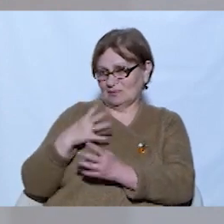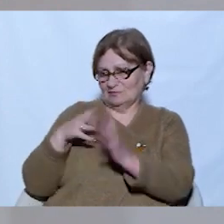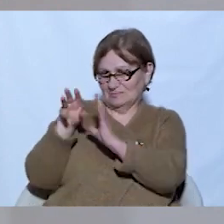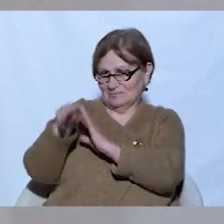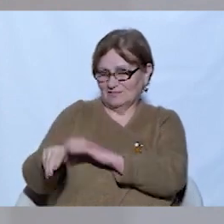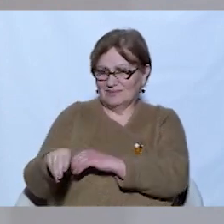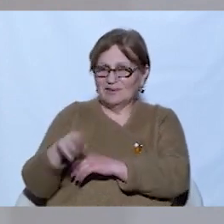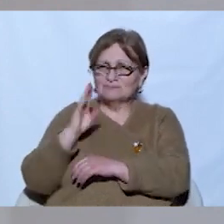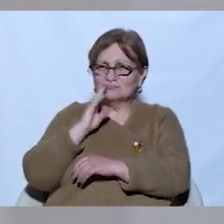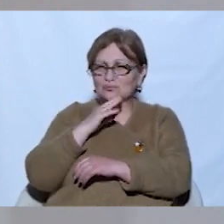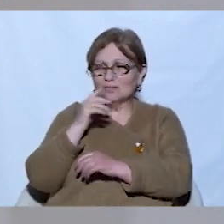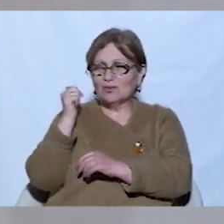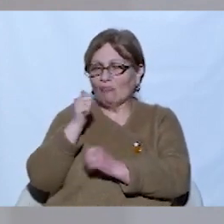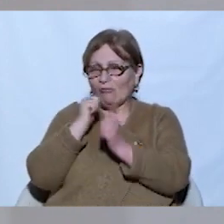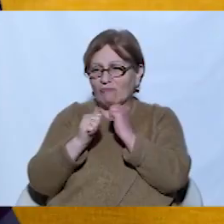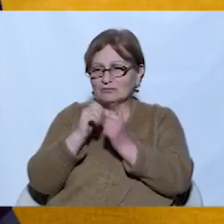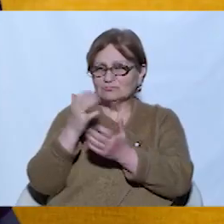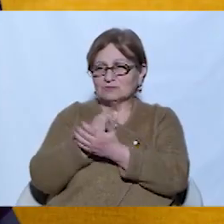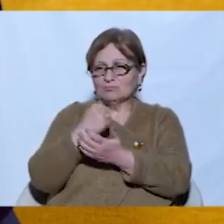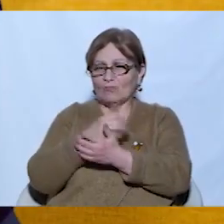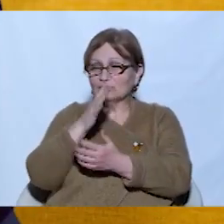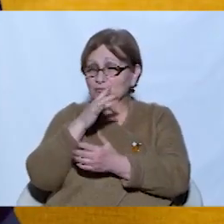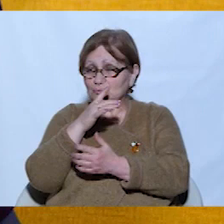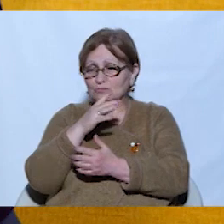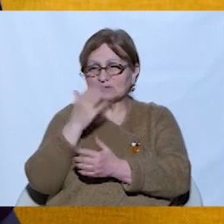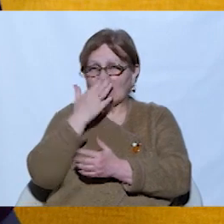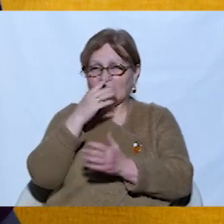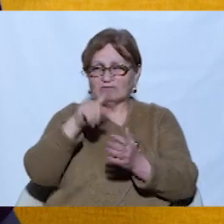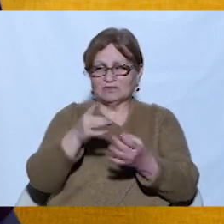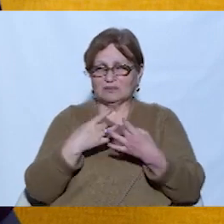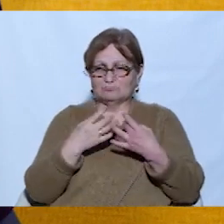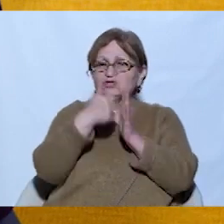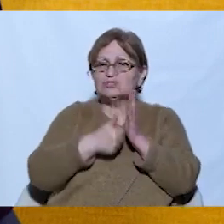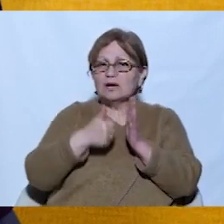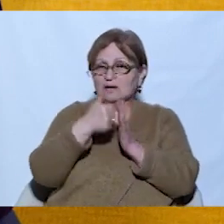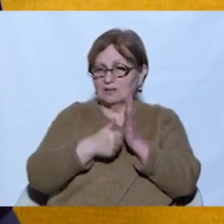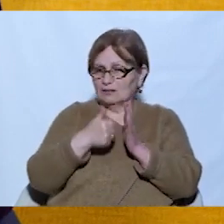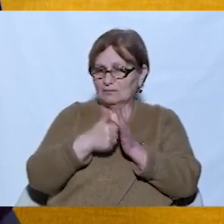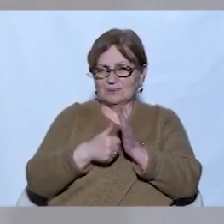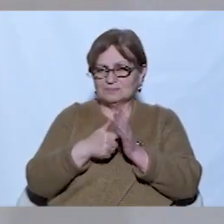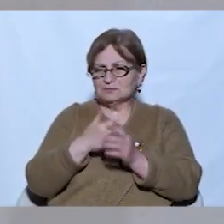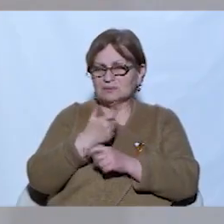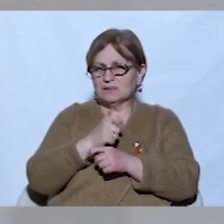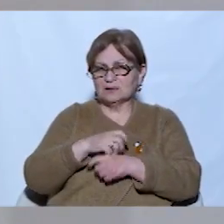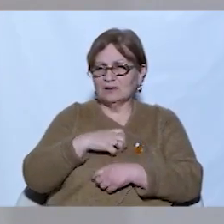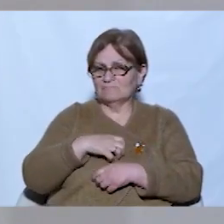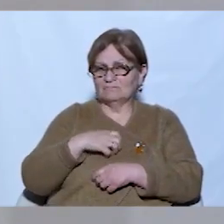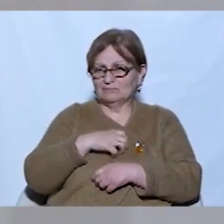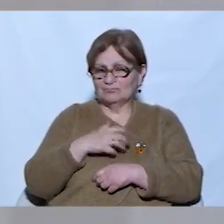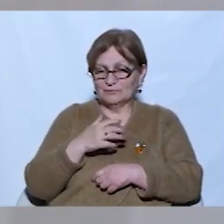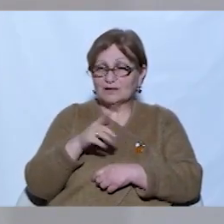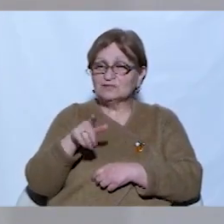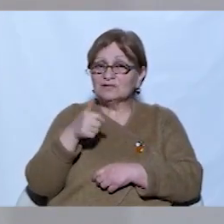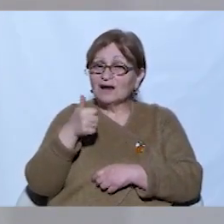არის სასიამოვნო, თორე იმის დროს ყველა ჩვენი მშობელი გამონახავს ხოლმე, ხო? და აი შექებაზეც მინდა